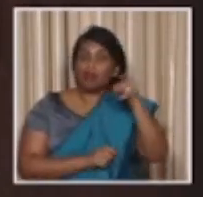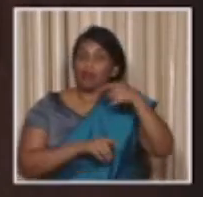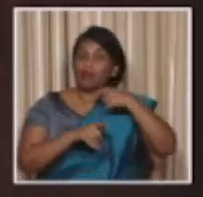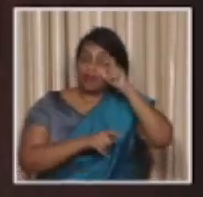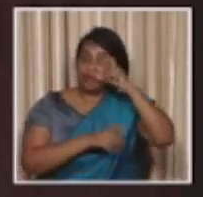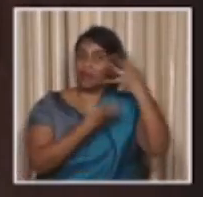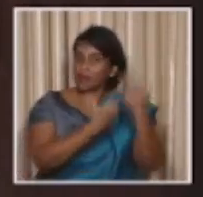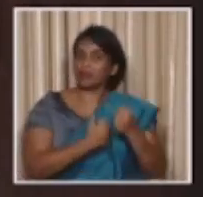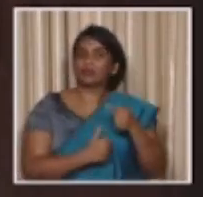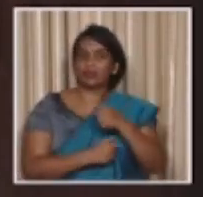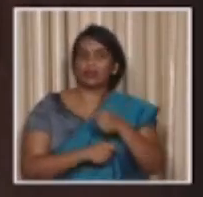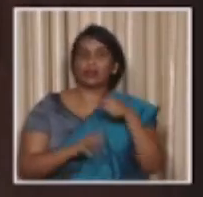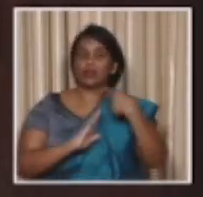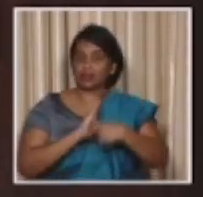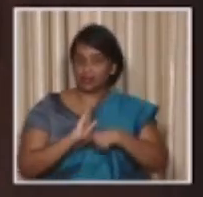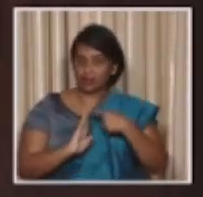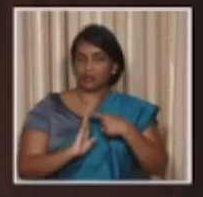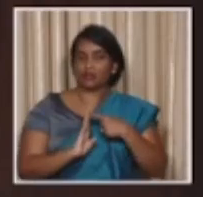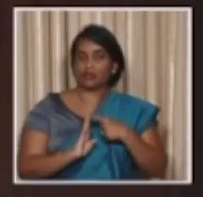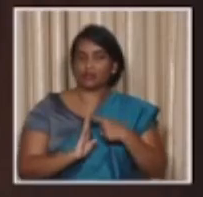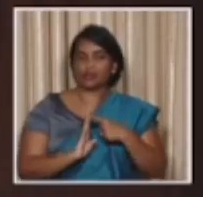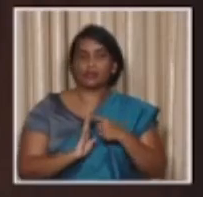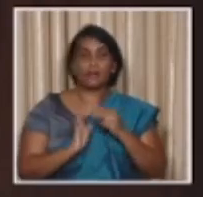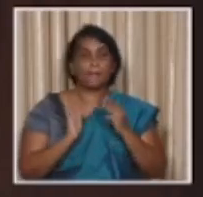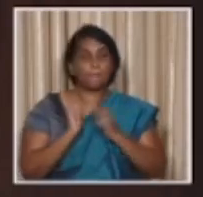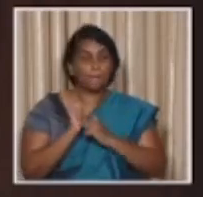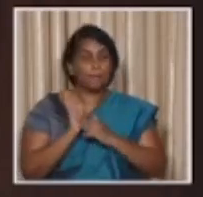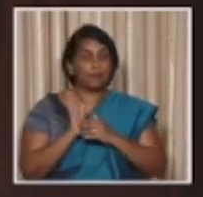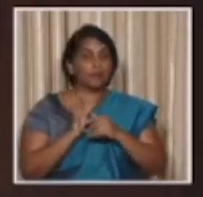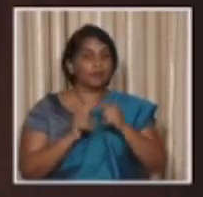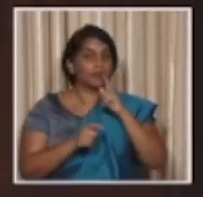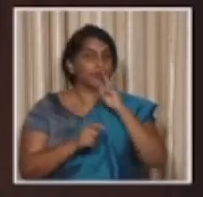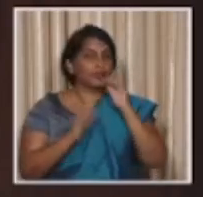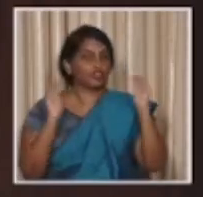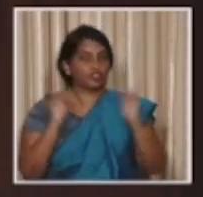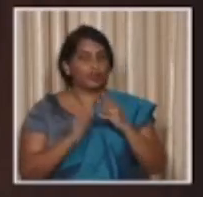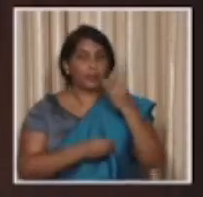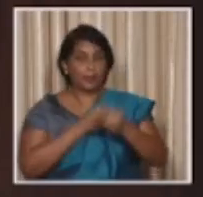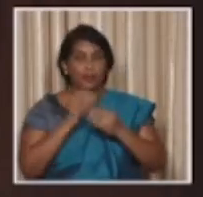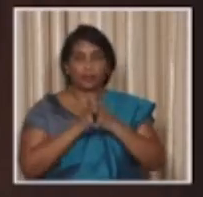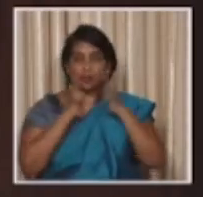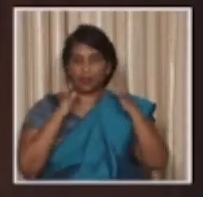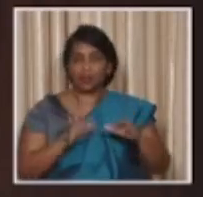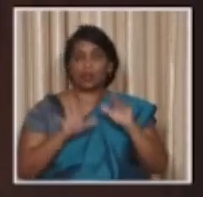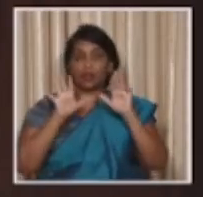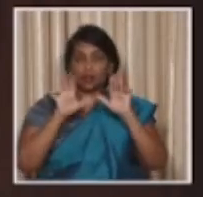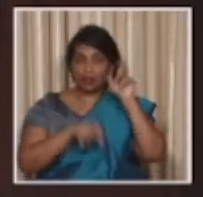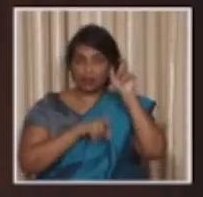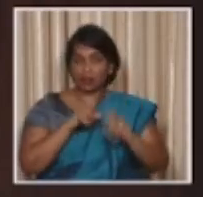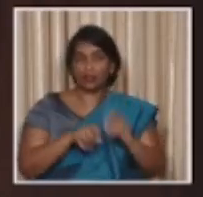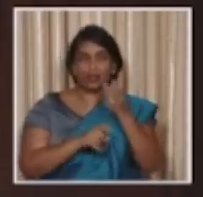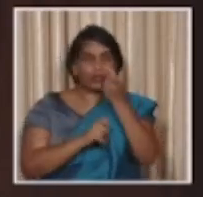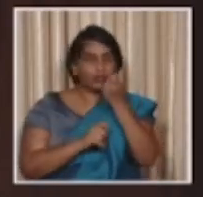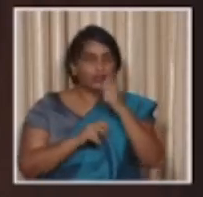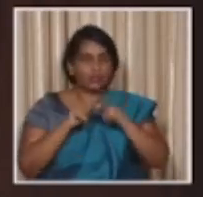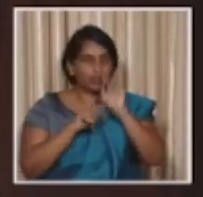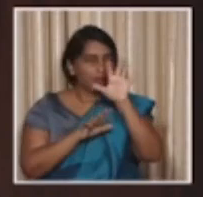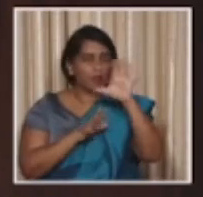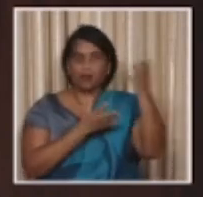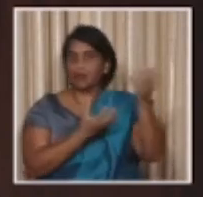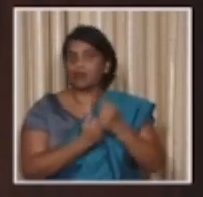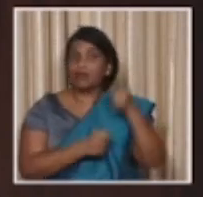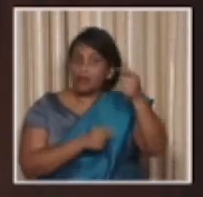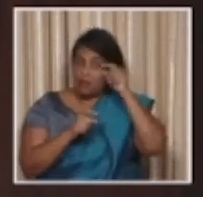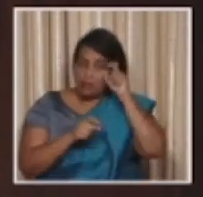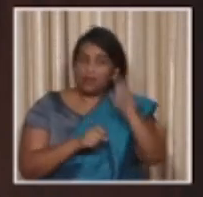තියන්න ඊළඟට මේ රටේ සාමාන්‍ය ප්‍රයිමරි ඩීලර්ස්ලා විශාල ප්‍රමාණයක් නම දෙනෙක්ගෙන් එක සතපාවක් ගන්නෙ නැහැ ඒකට